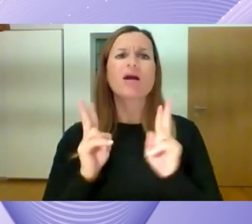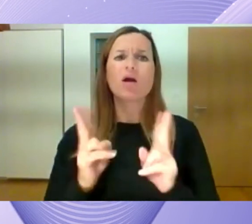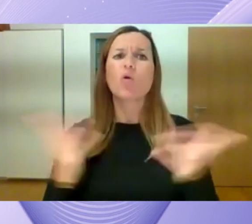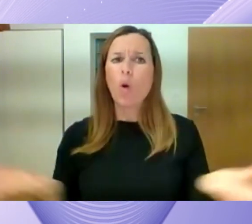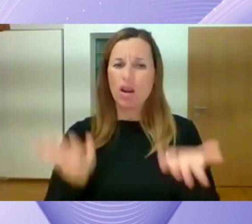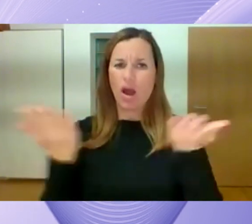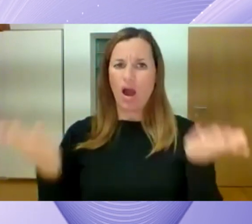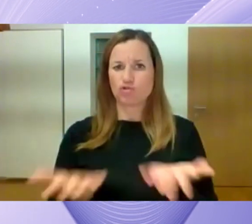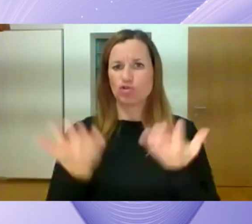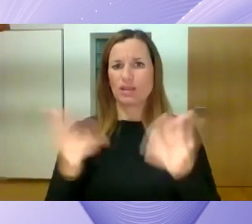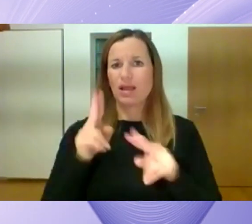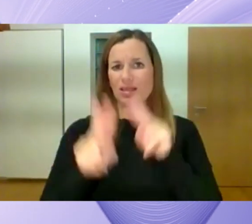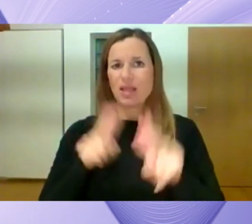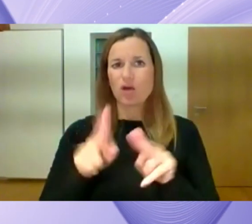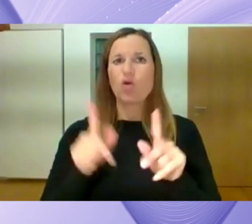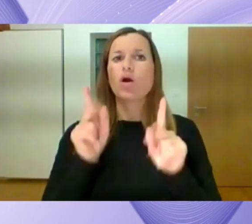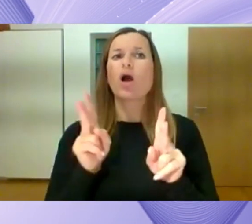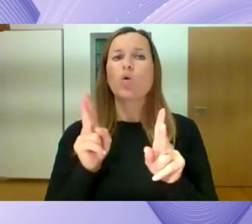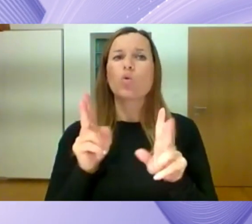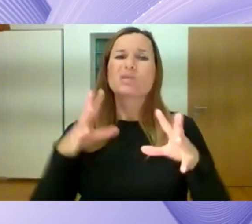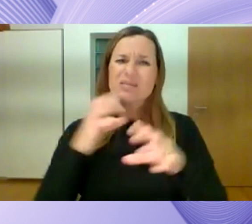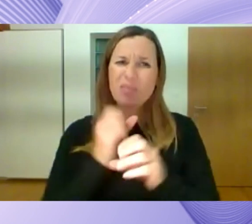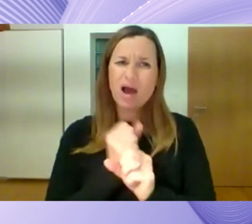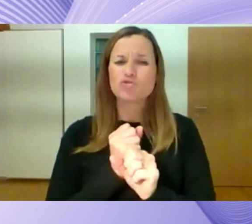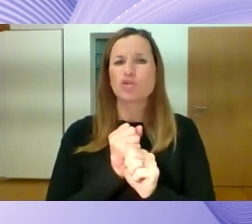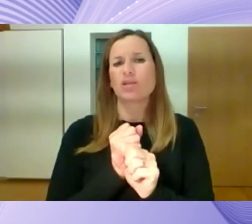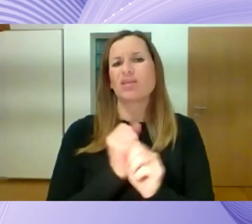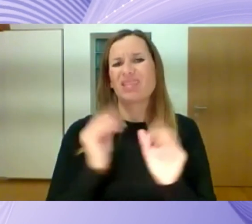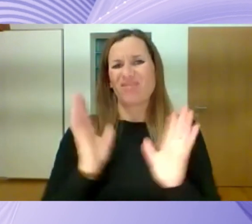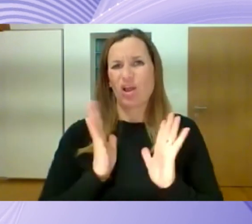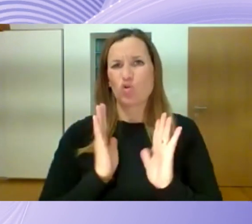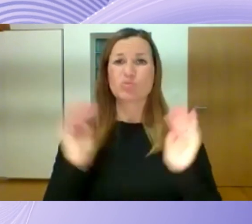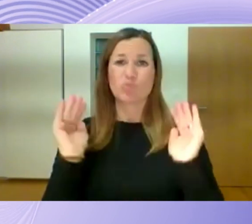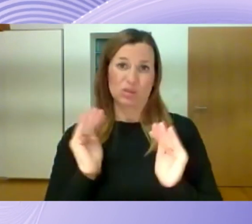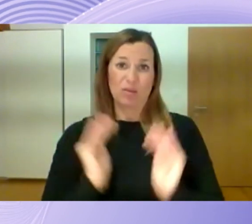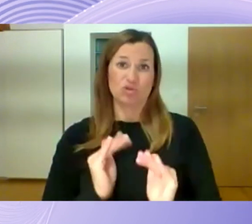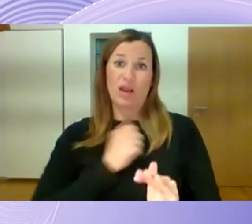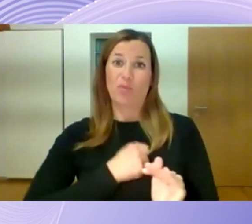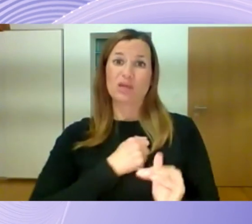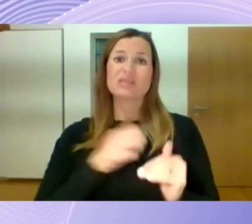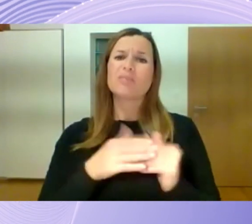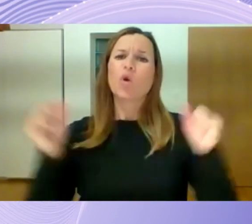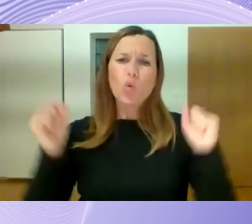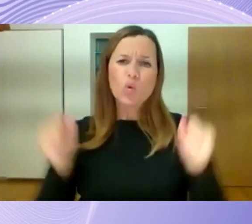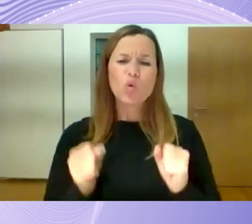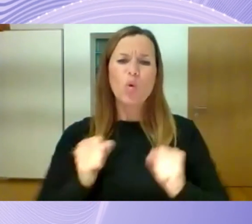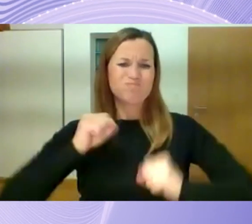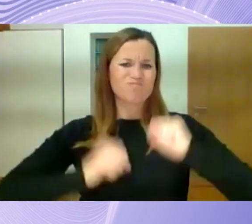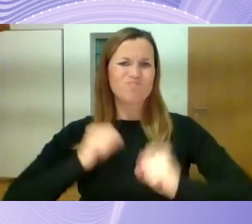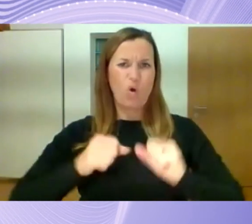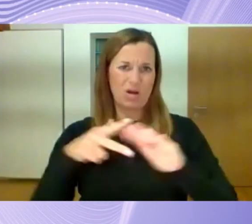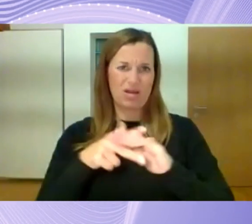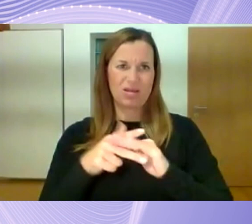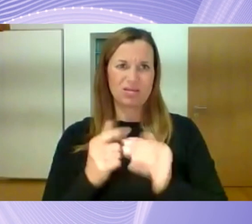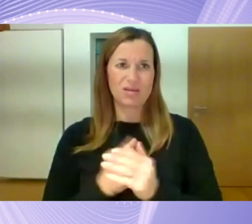in zmanjšati nevarnosti poslabšanja bolezni pri slabo pokretnih. Pogovarjali pa se bomo tudi o možnih oblikah pomoči